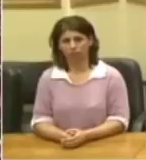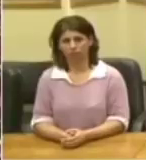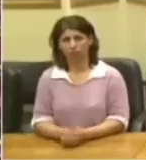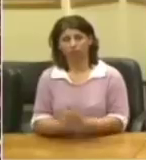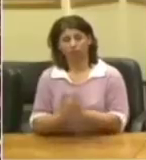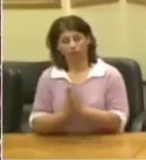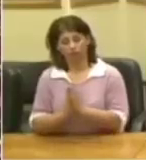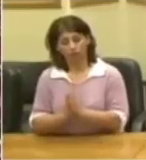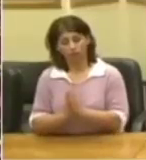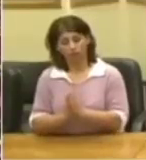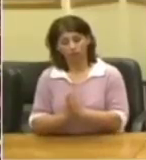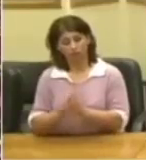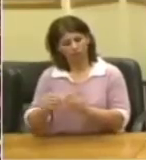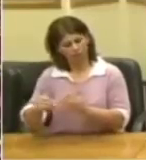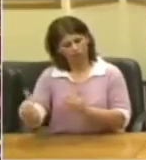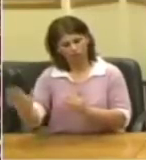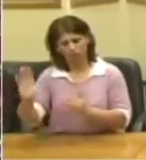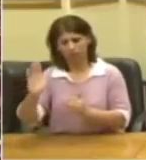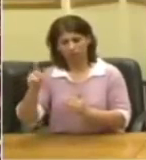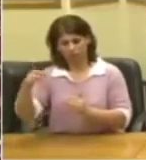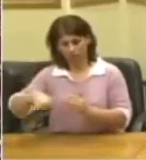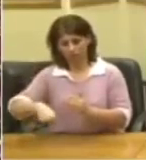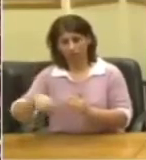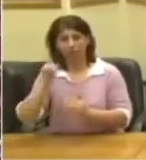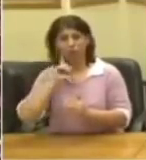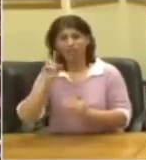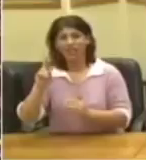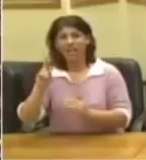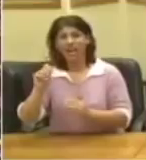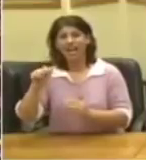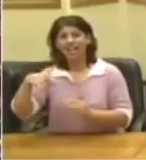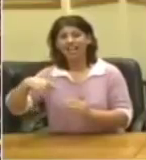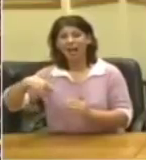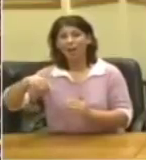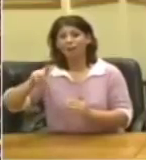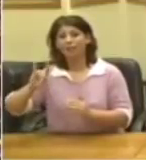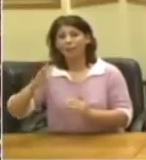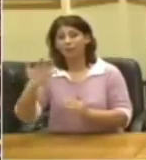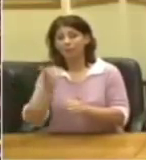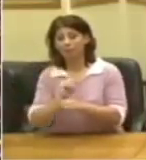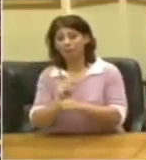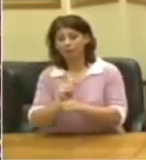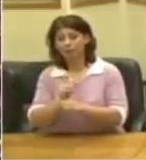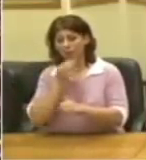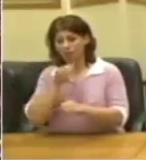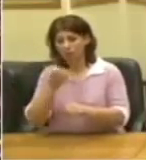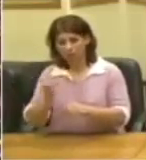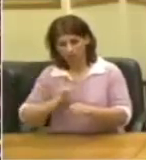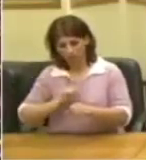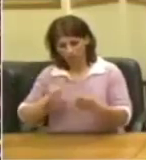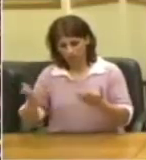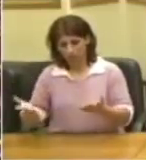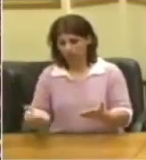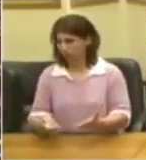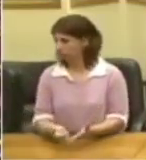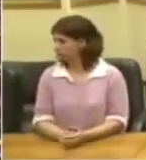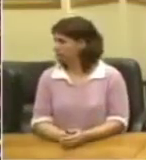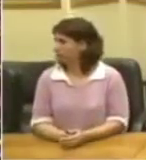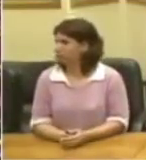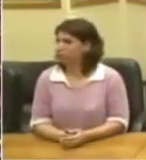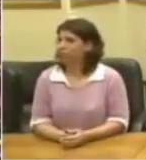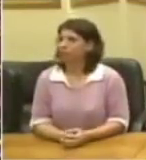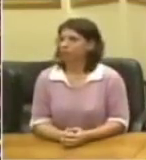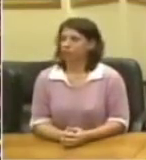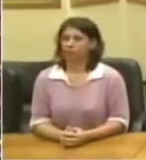Πιο ύστερα, κάποια στιγμή, αλίμονο. Είναι εδώ η κυρία Ράπτη 5 λεπτά. Είπαμε να σεβόμαστε λιγάκι μεταξύ μας κάποια